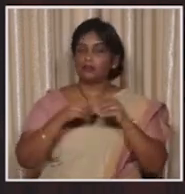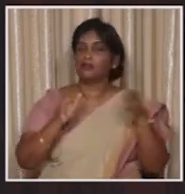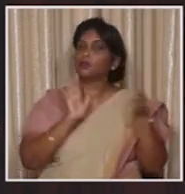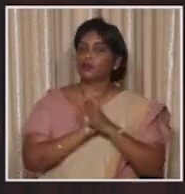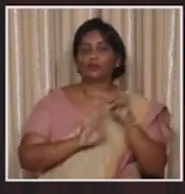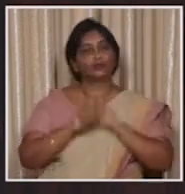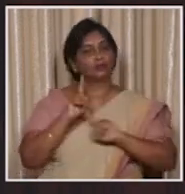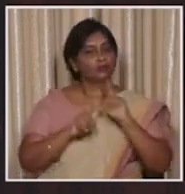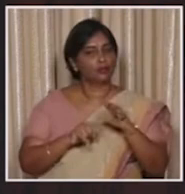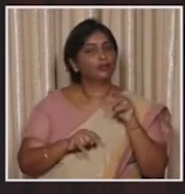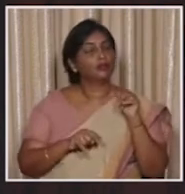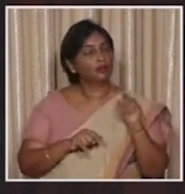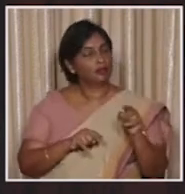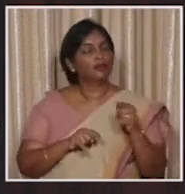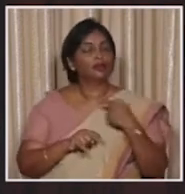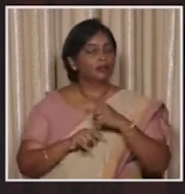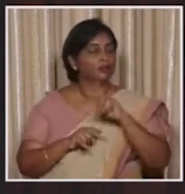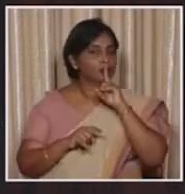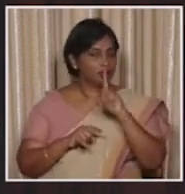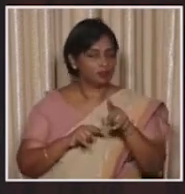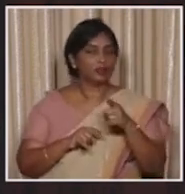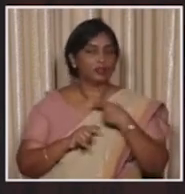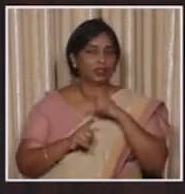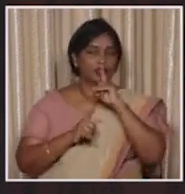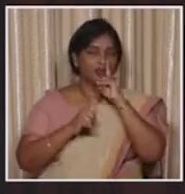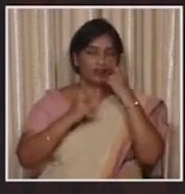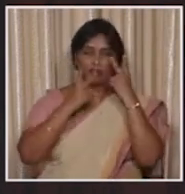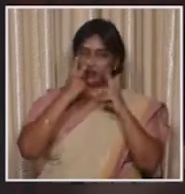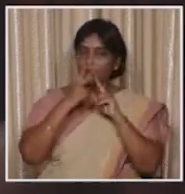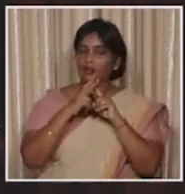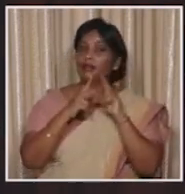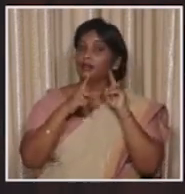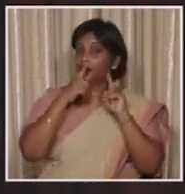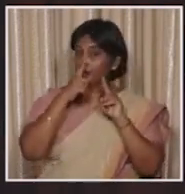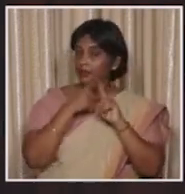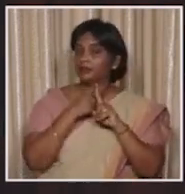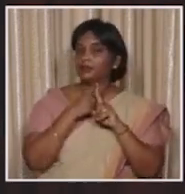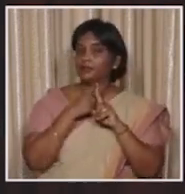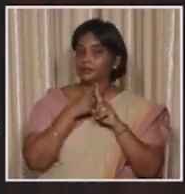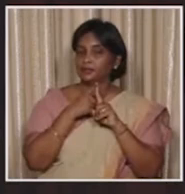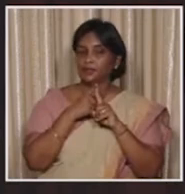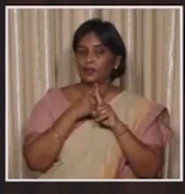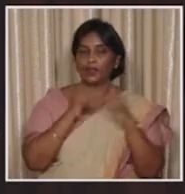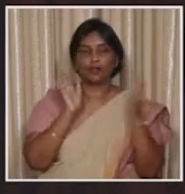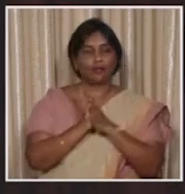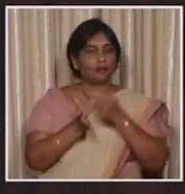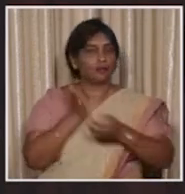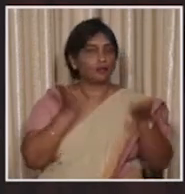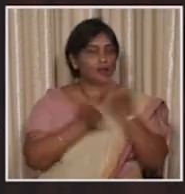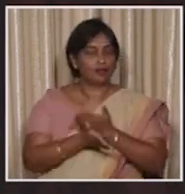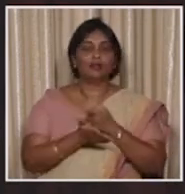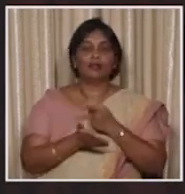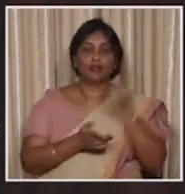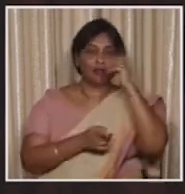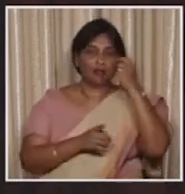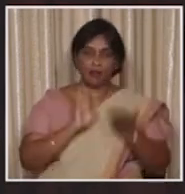அப்போது நாங்கள் அவர்களிடம் கேட்டது 2 கோரிக்கைகள். ஒன்று, கூட்டு ஒப்பந்தத்தின் ஊடாக அந்த சம்பளத்தை கூட்ட வேண்டும், இல்லாட்டி சம்பள நிர்ணய சம்பந்தமாக